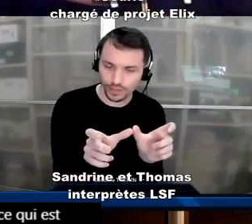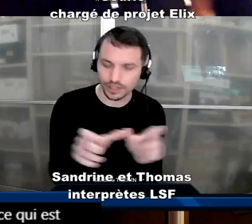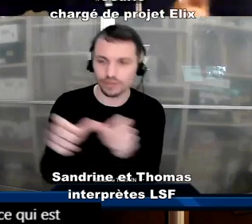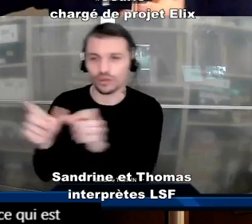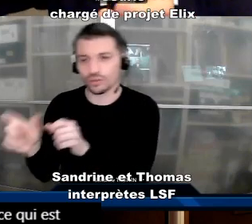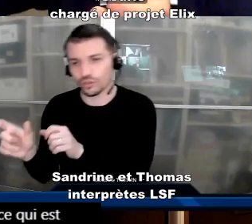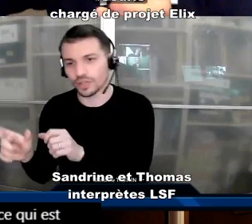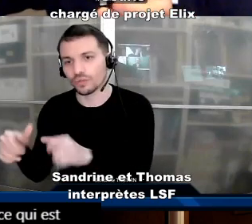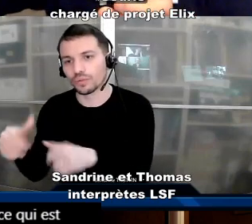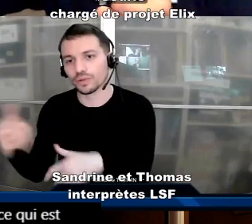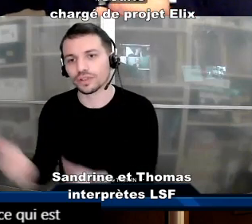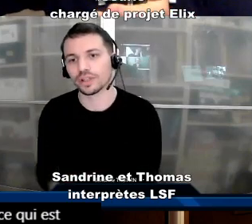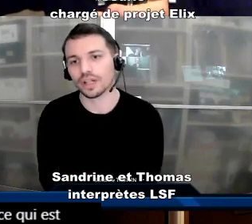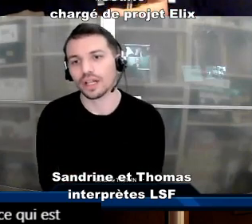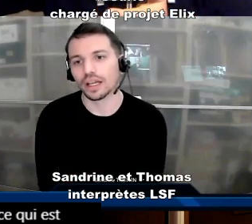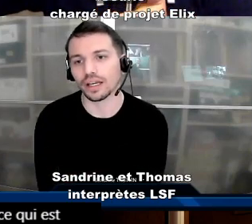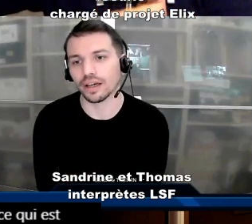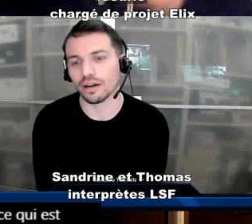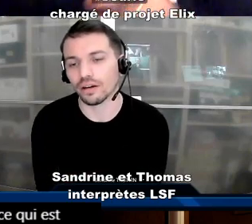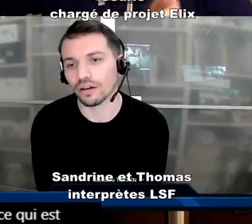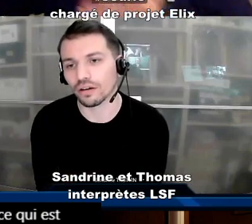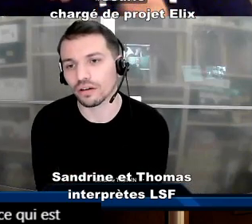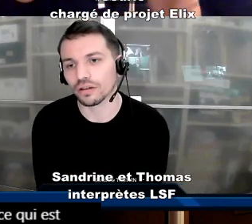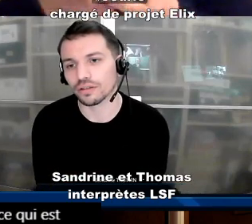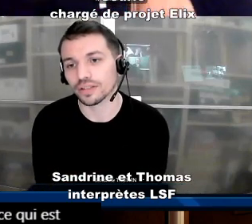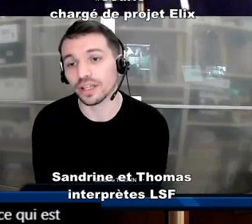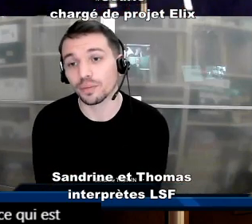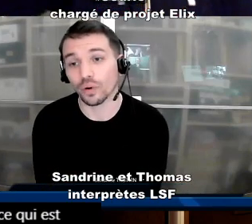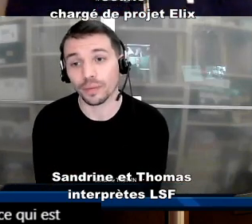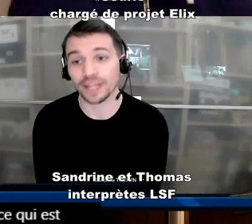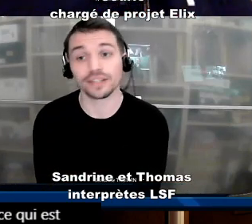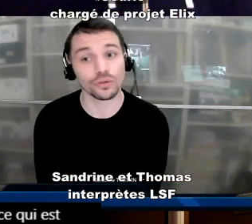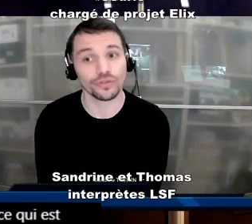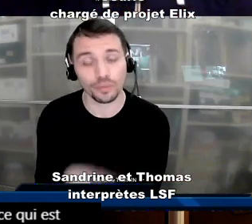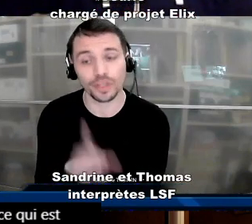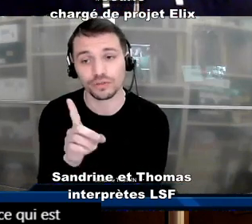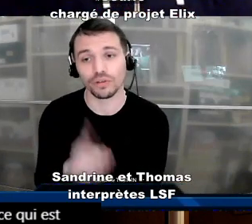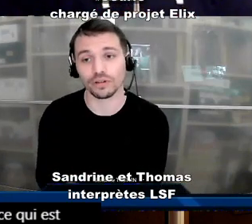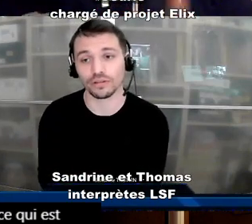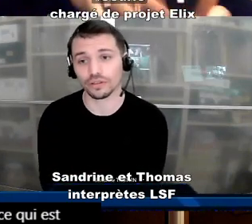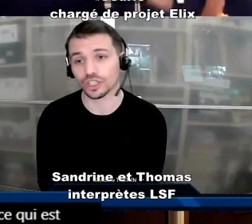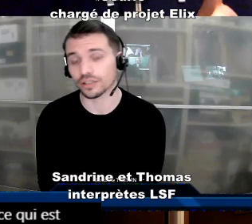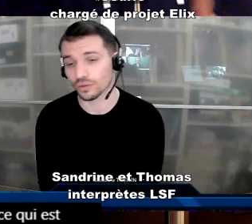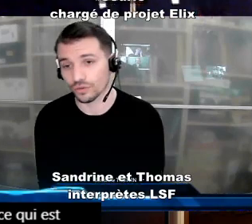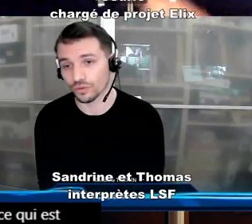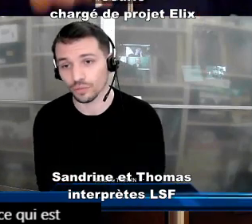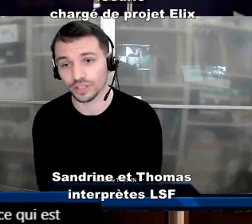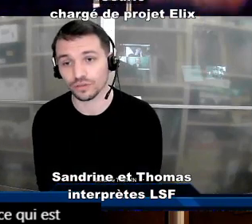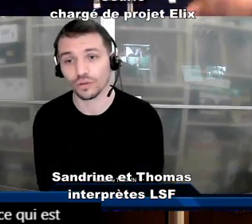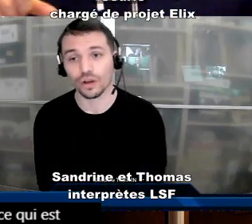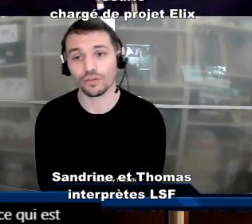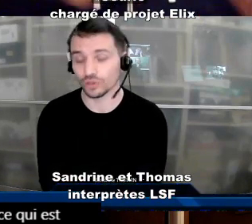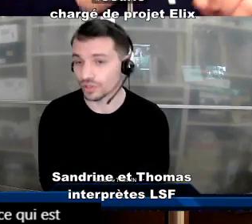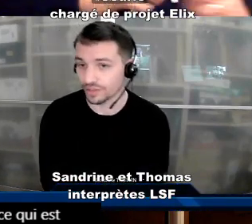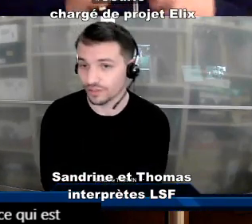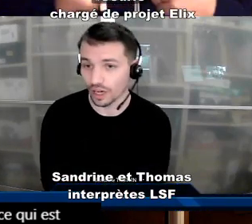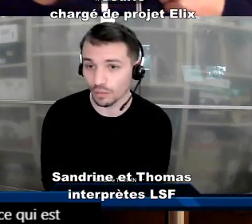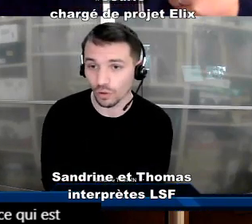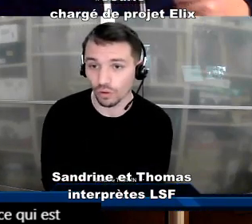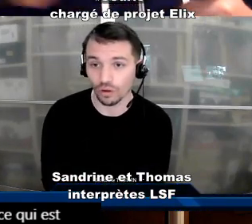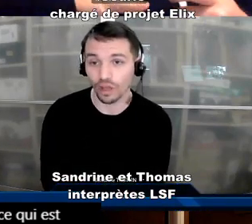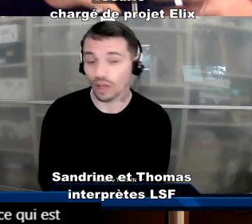semaines intensives, une semaine de pause. Et ça dépend après des centres de formation. Hein. Chaque centre de formation